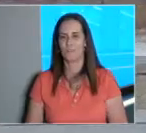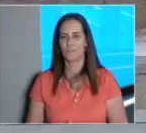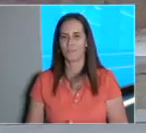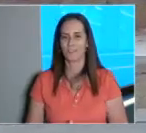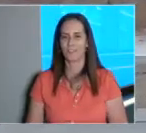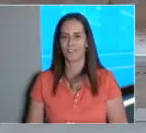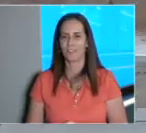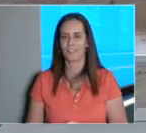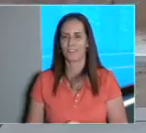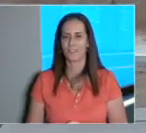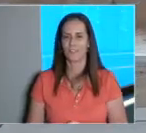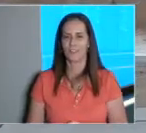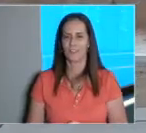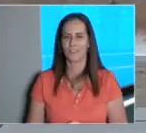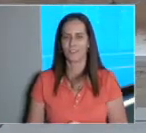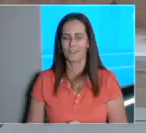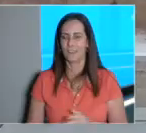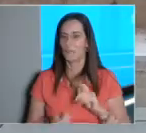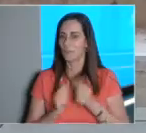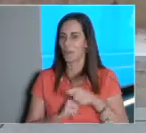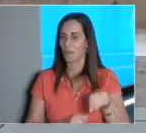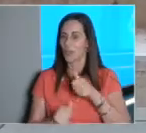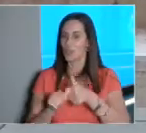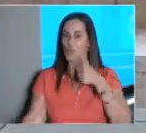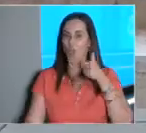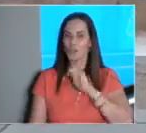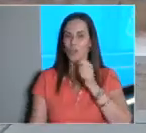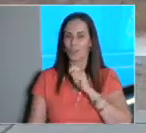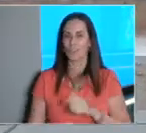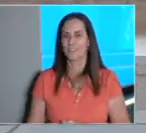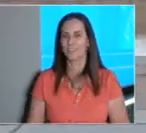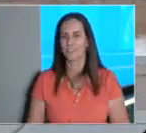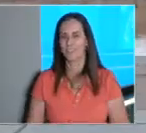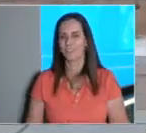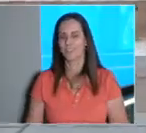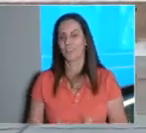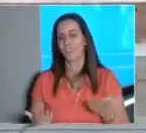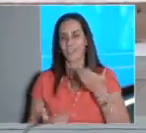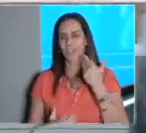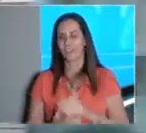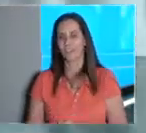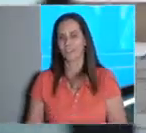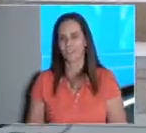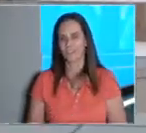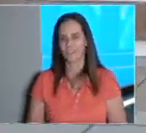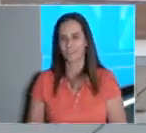זה goes without saying. פתאום נהיה לנו פה תור של מעוניינים להתראיין, אבל כן, שלום גברתי.